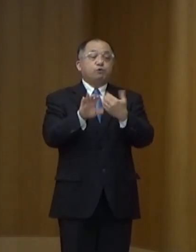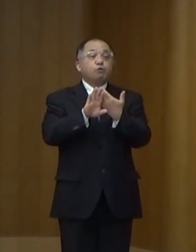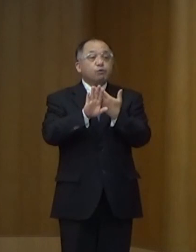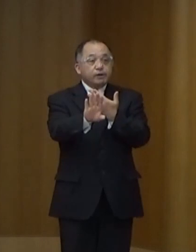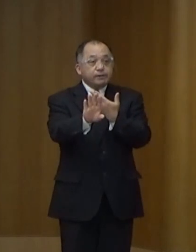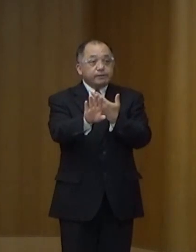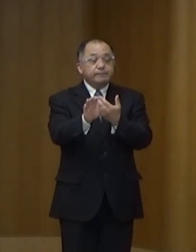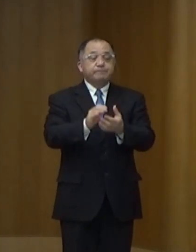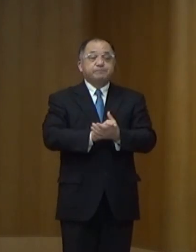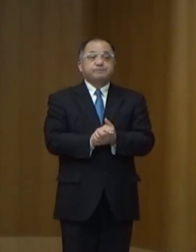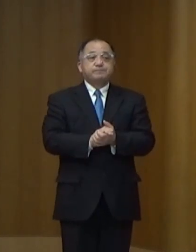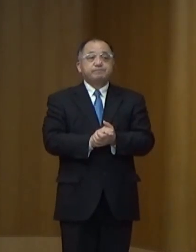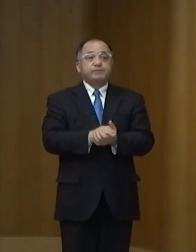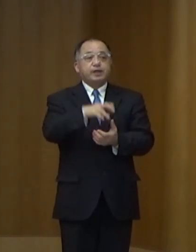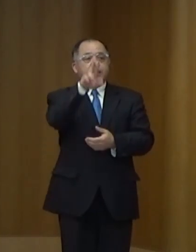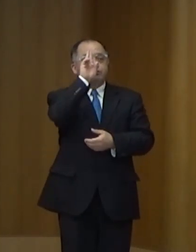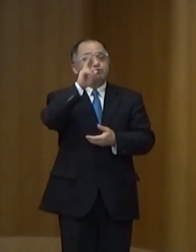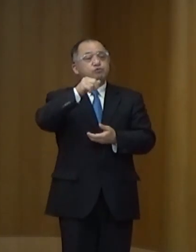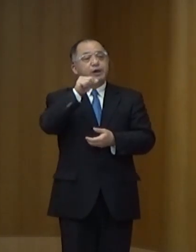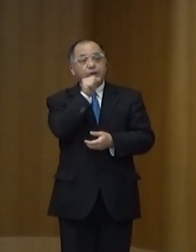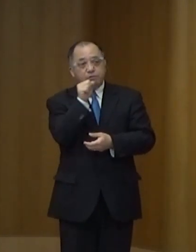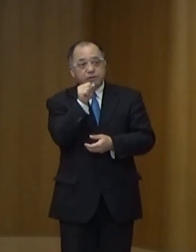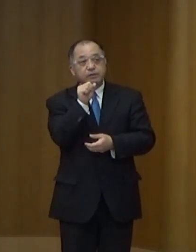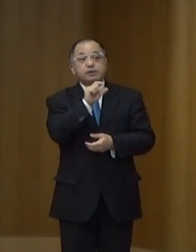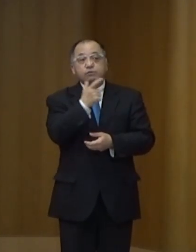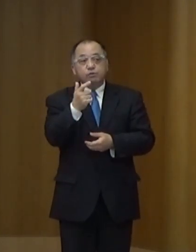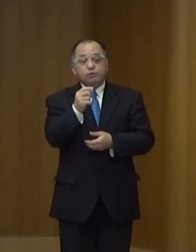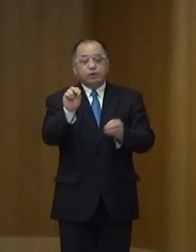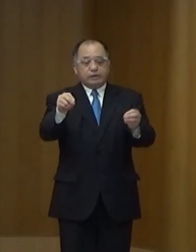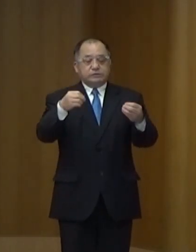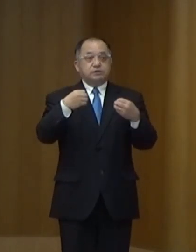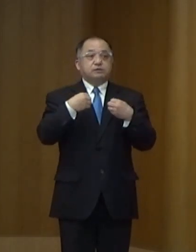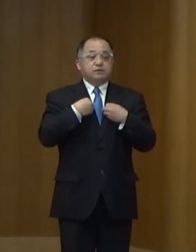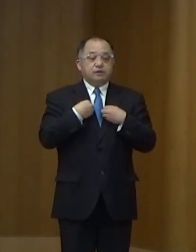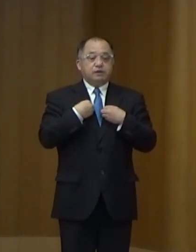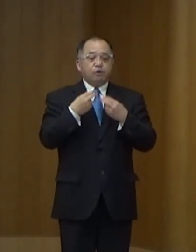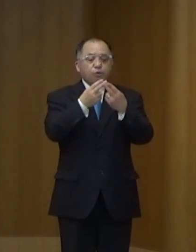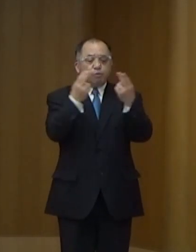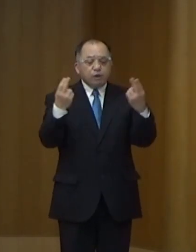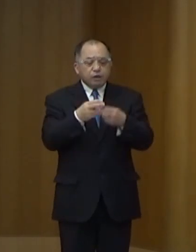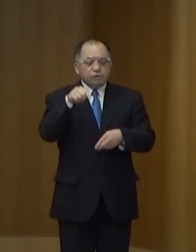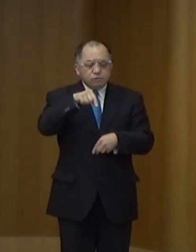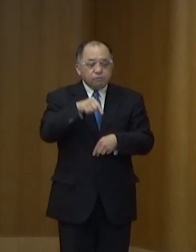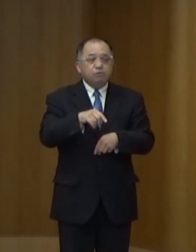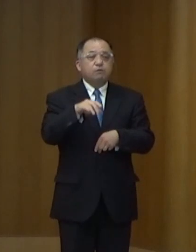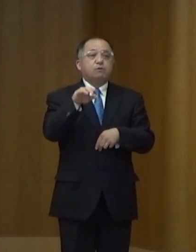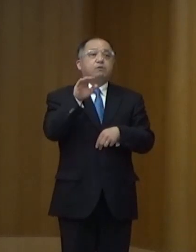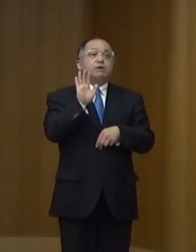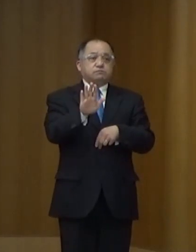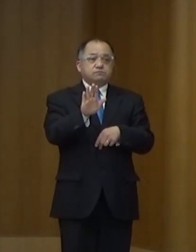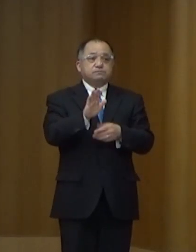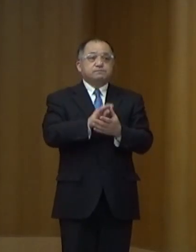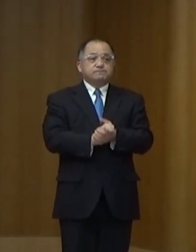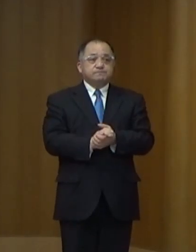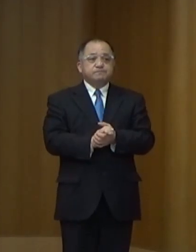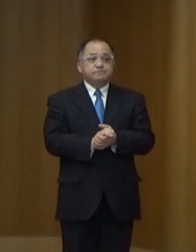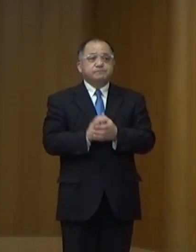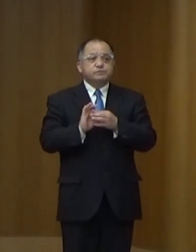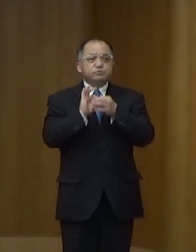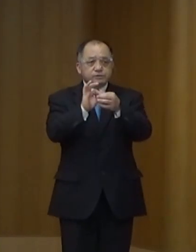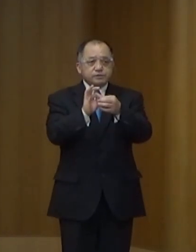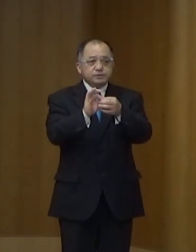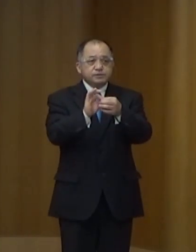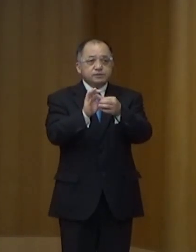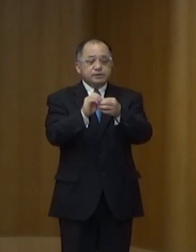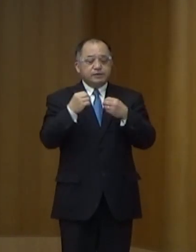説明をさせていただきました昼カラオケでの感染が道内でも確認をされておりまして、引き続き感